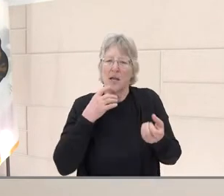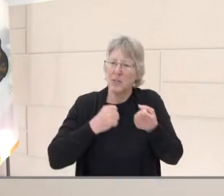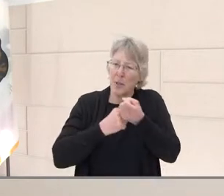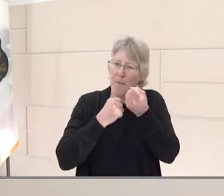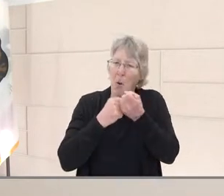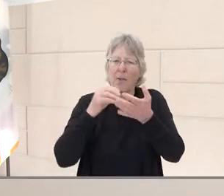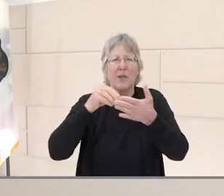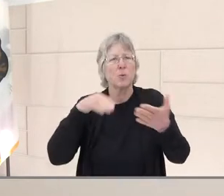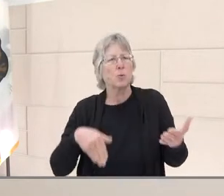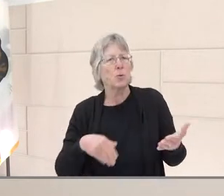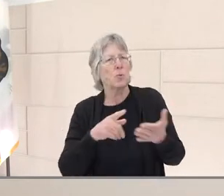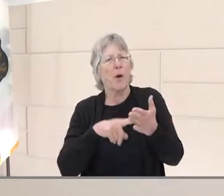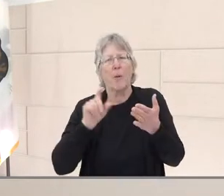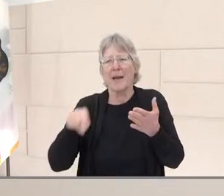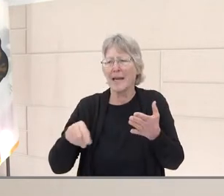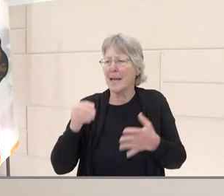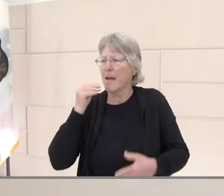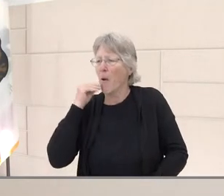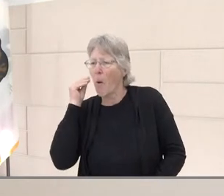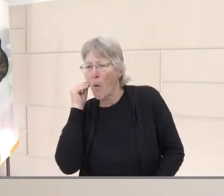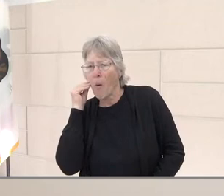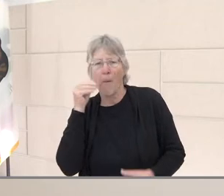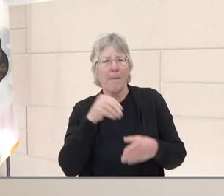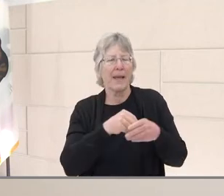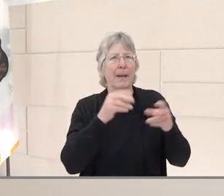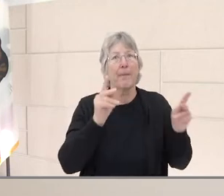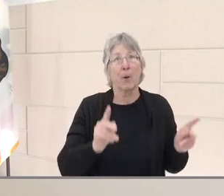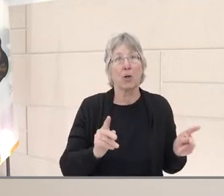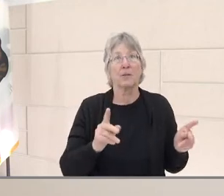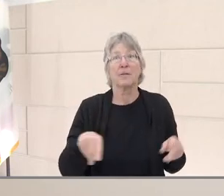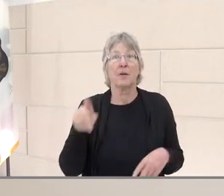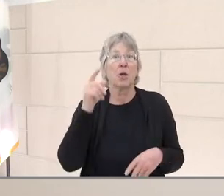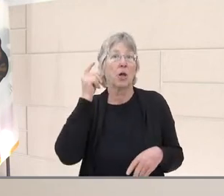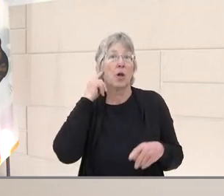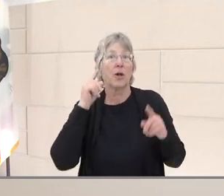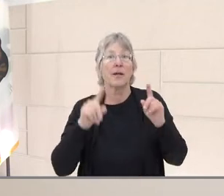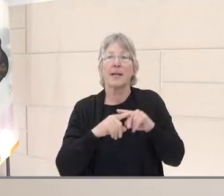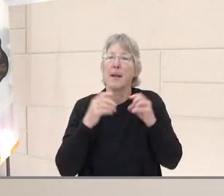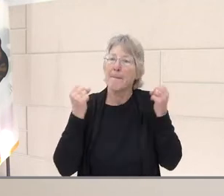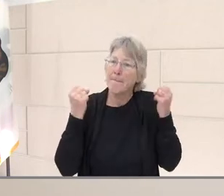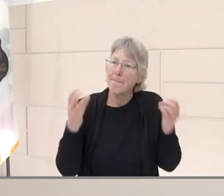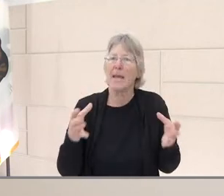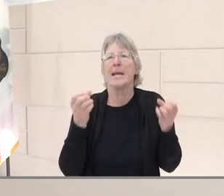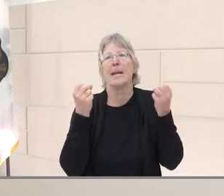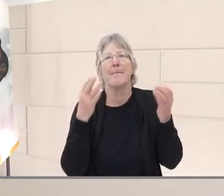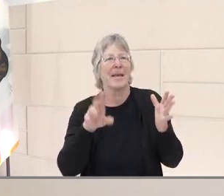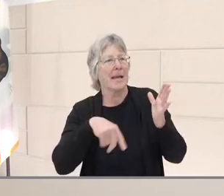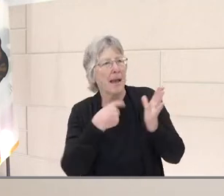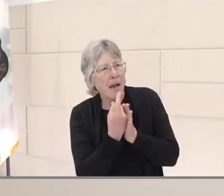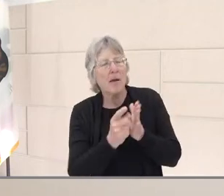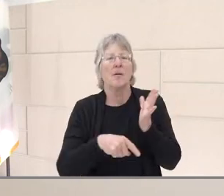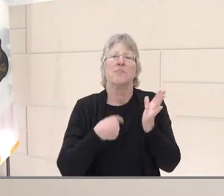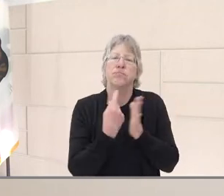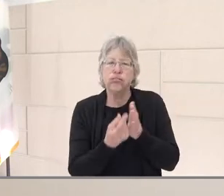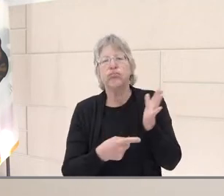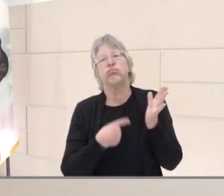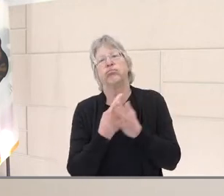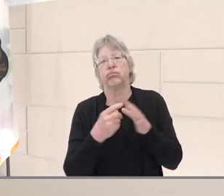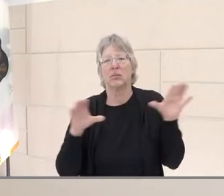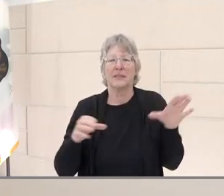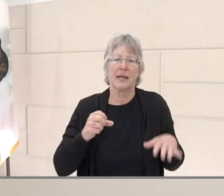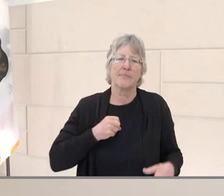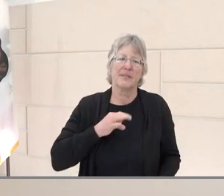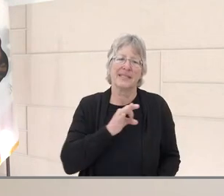តើយើងនឹងធ្វើអ្វីខ្លះដើម្បីគ្រប់គ្រងដល់សិស្សដើម្បីឲ្យត្រឡប់មកសាលារៀនវិញហើយយើងបាននិយាយអំពីម៉ោង